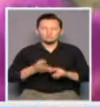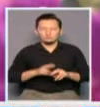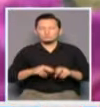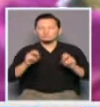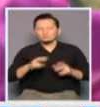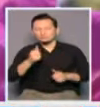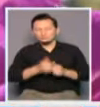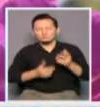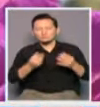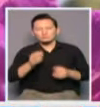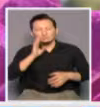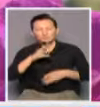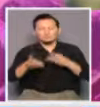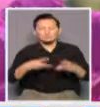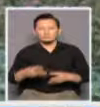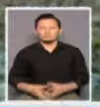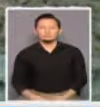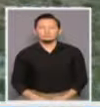они ежедневно поливают их водой.